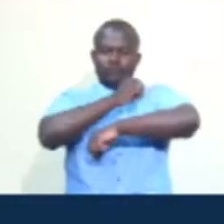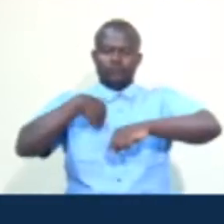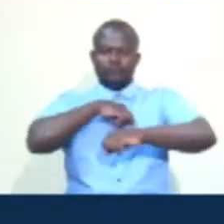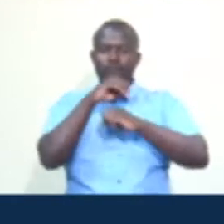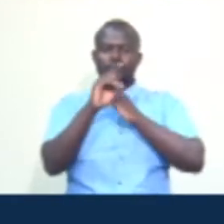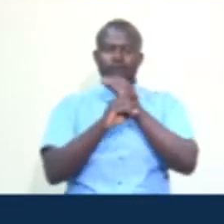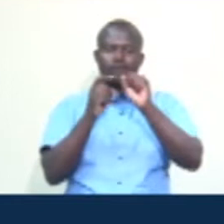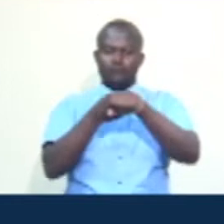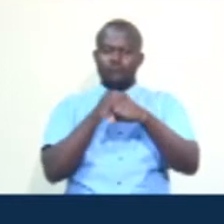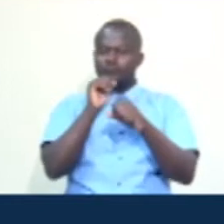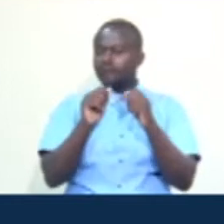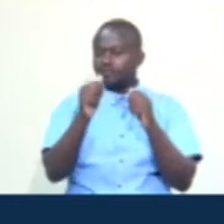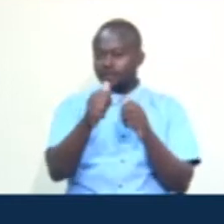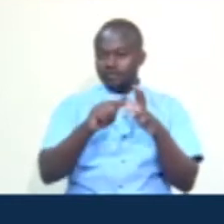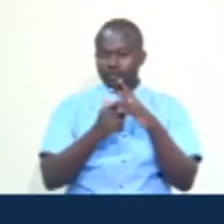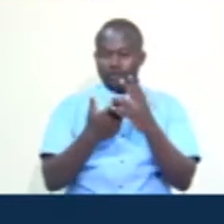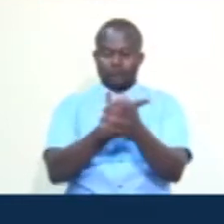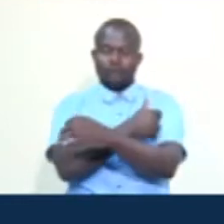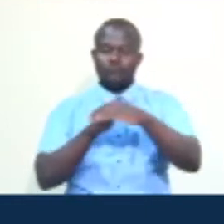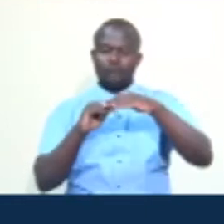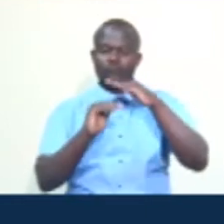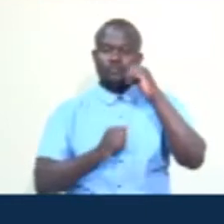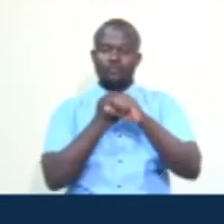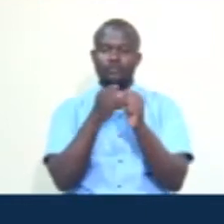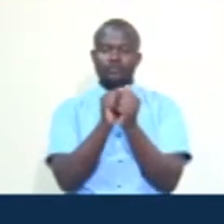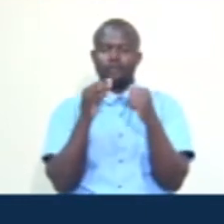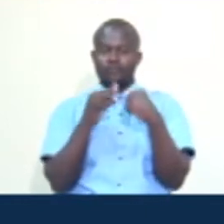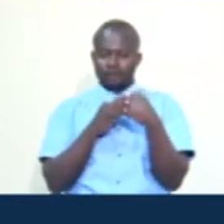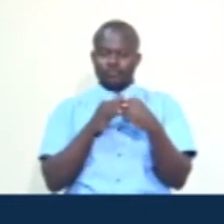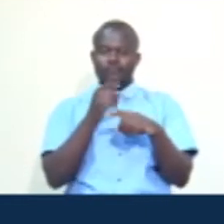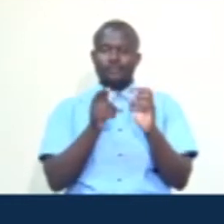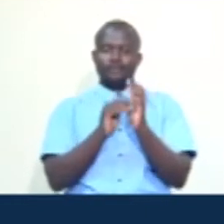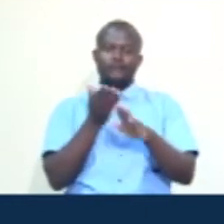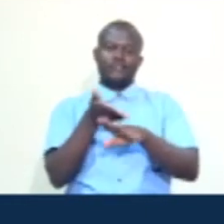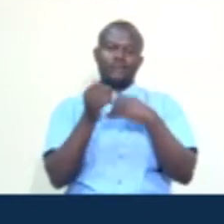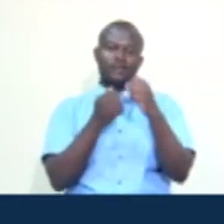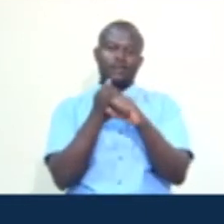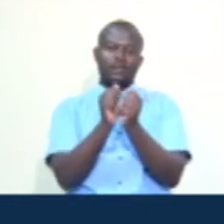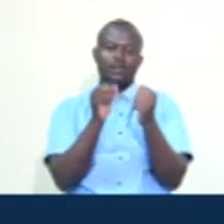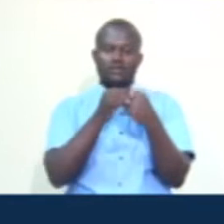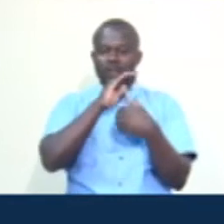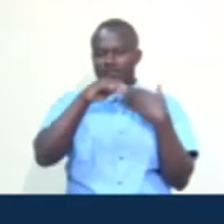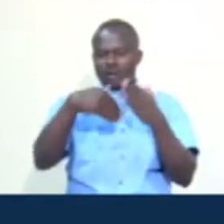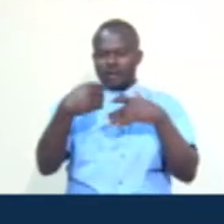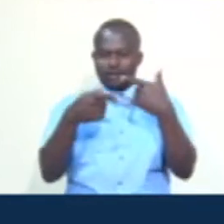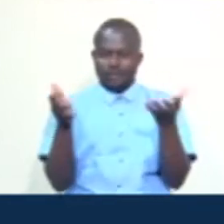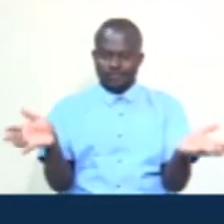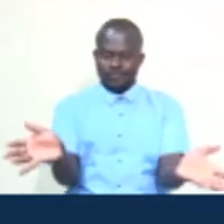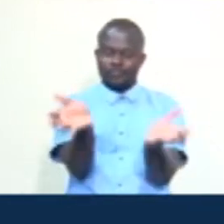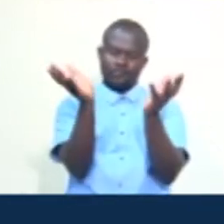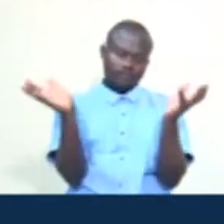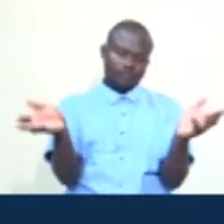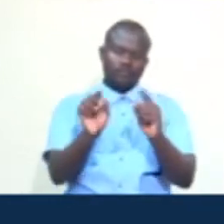karere ka Musanze ntabwo twari twatangira gukingira abari munsi y'imyaka 18 ariko bari hejuru y'imyaka 18 dukomeza kubashishikariza